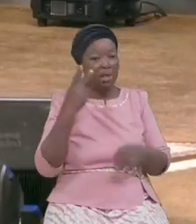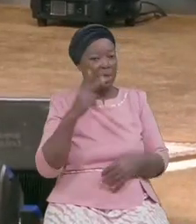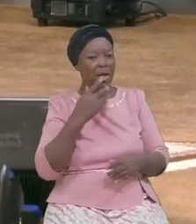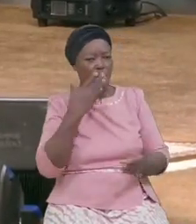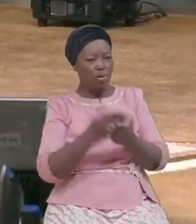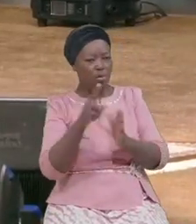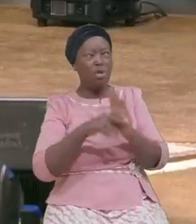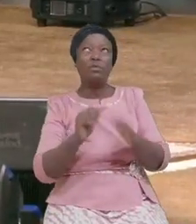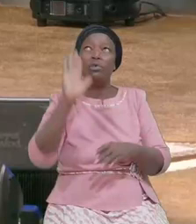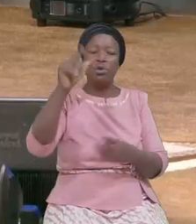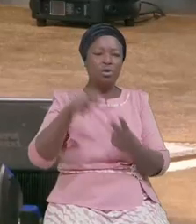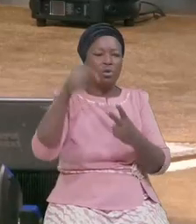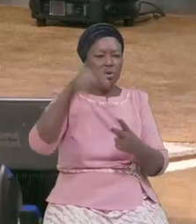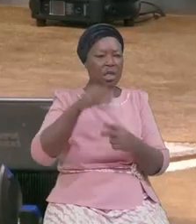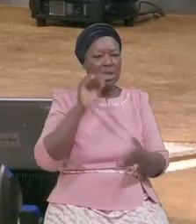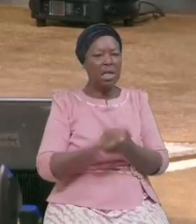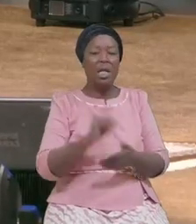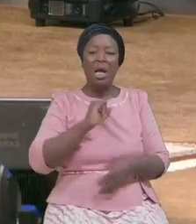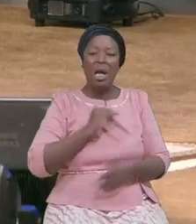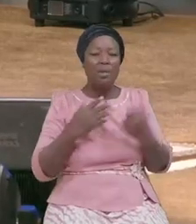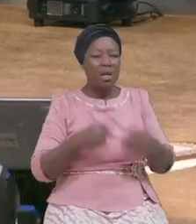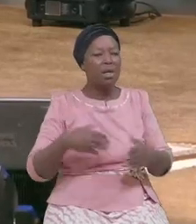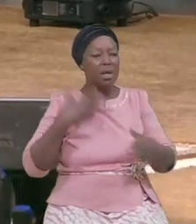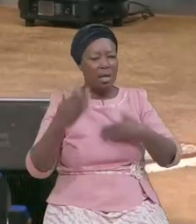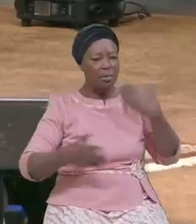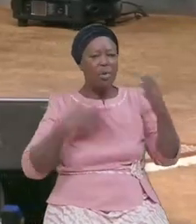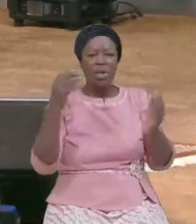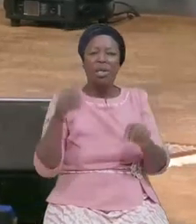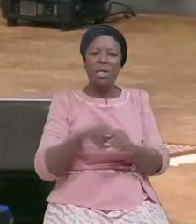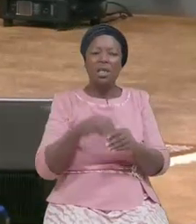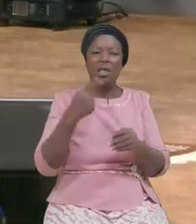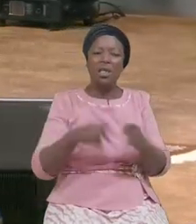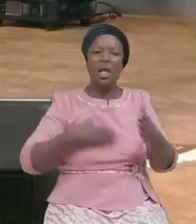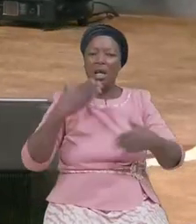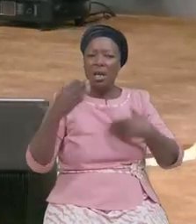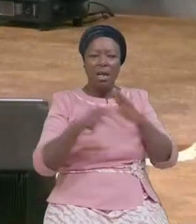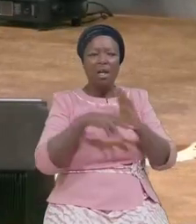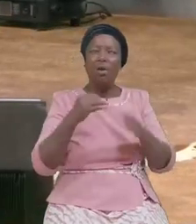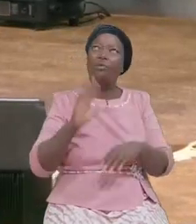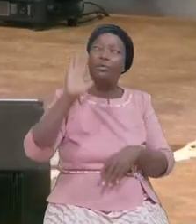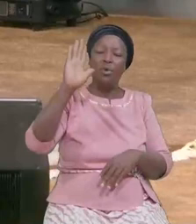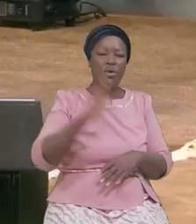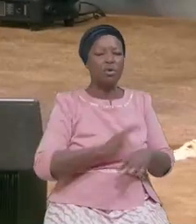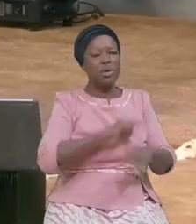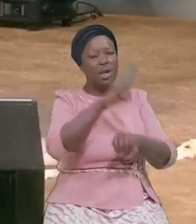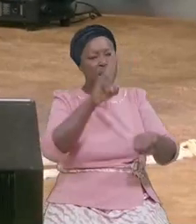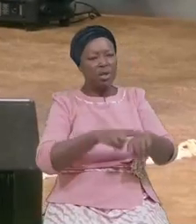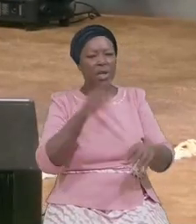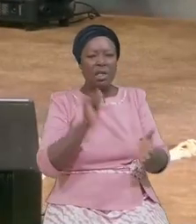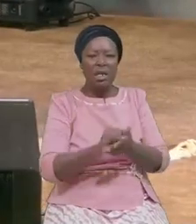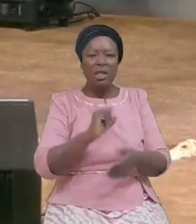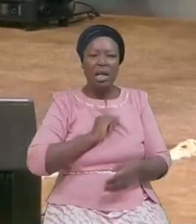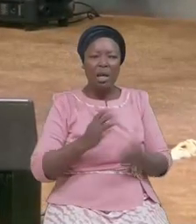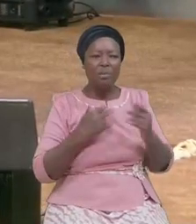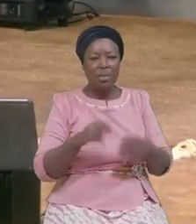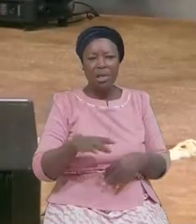tes élus, afin que je puisse me réjouir, que je me réjouisse de la joie de ton peuple. Que je me réjouisse de la